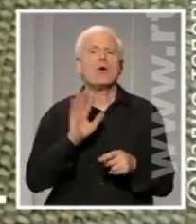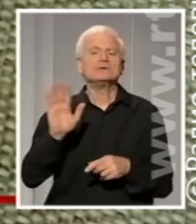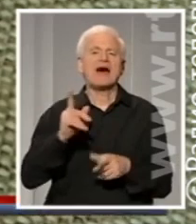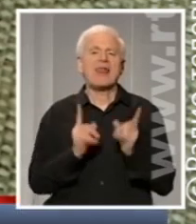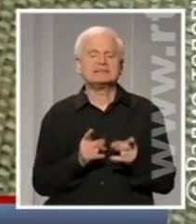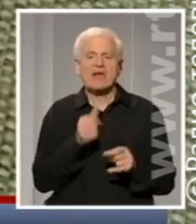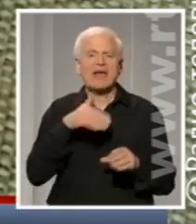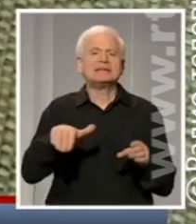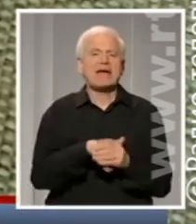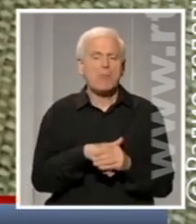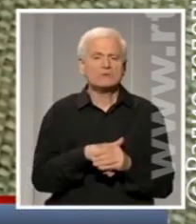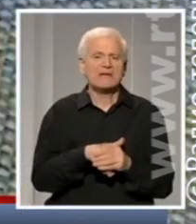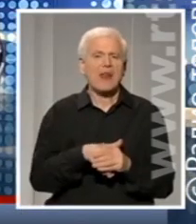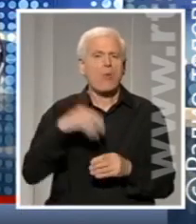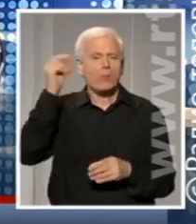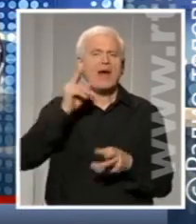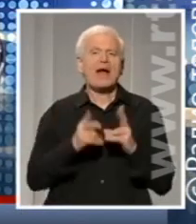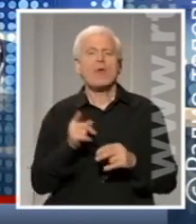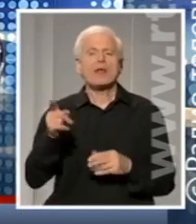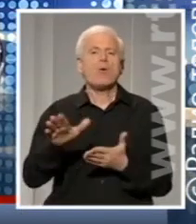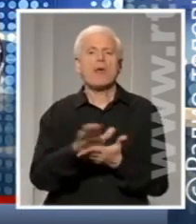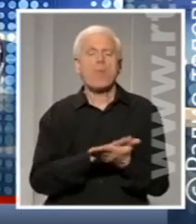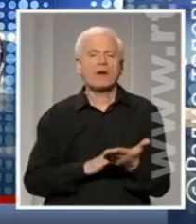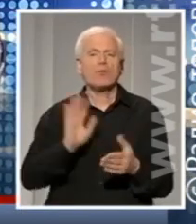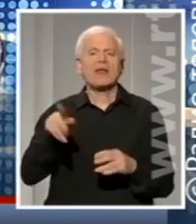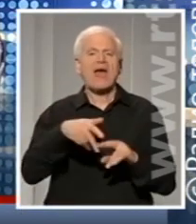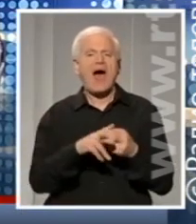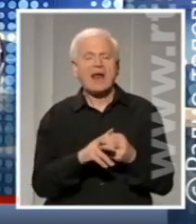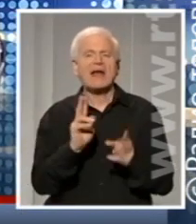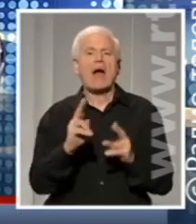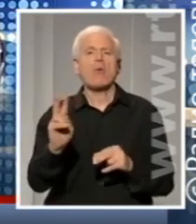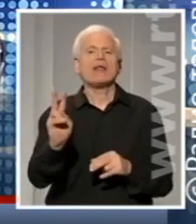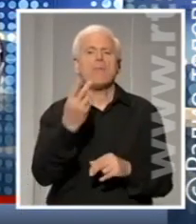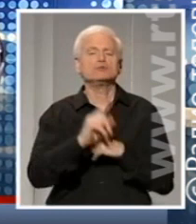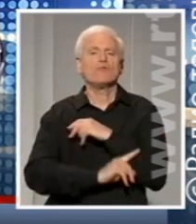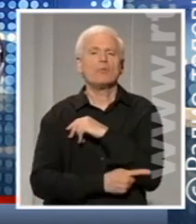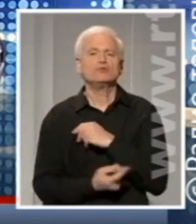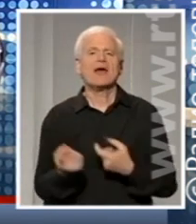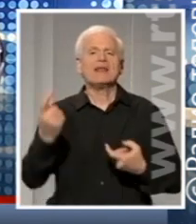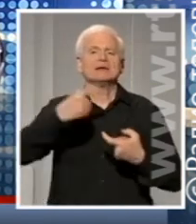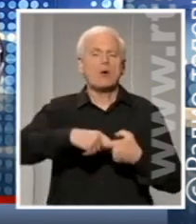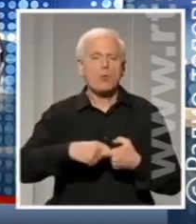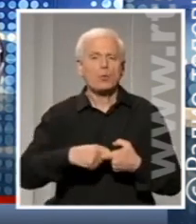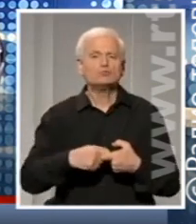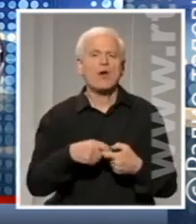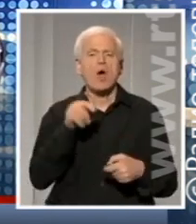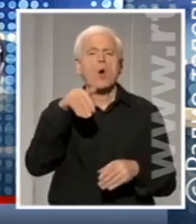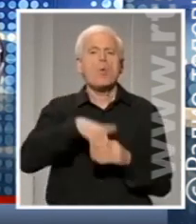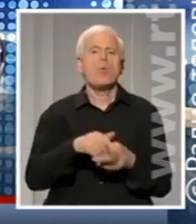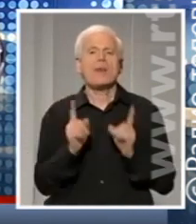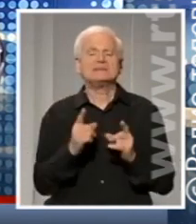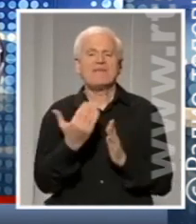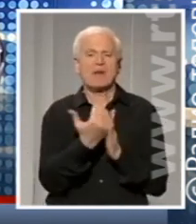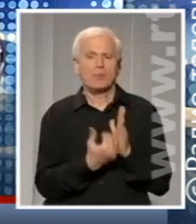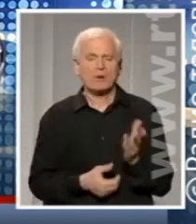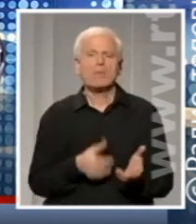odnosno zaposlene u obrazovanju, kako da pokrenu taj alat, kako da pozovu učenike da se uključe u nastavu, u taj,